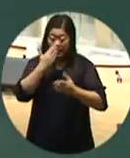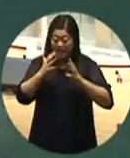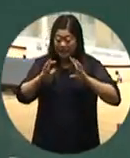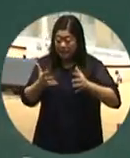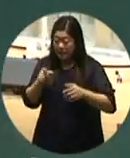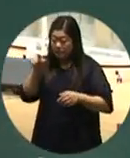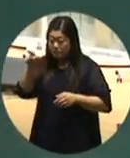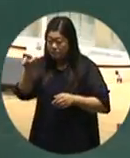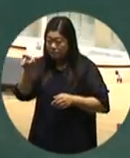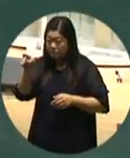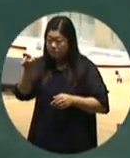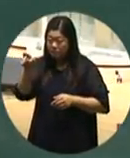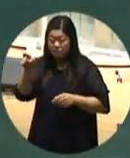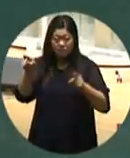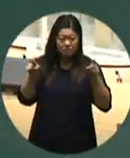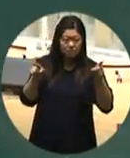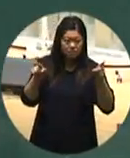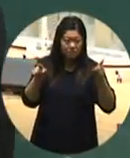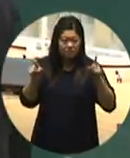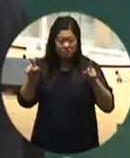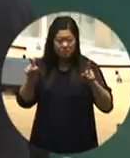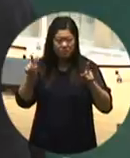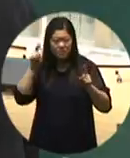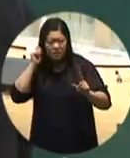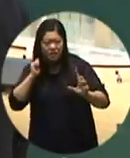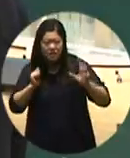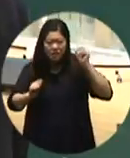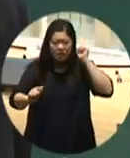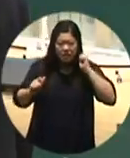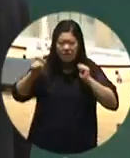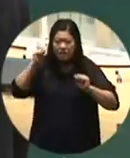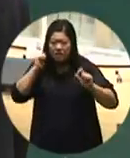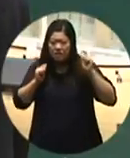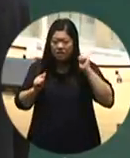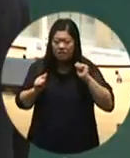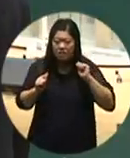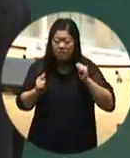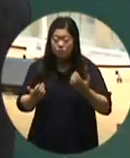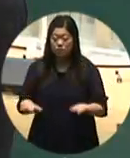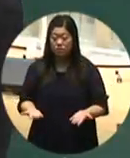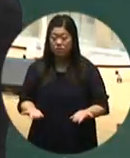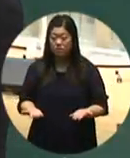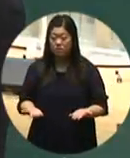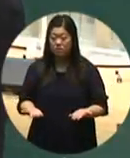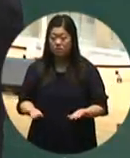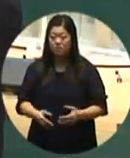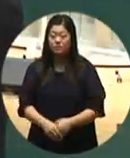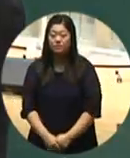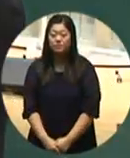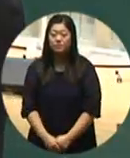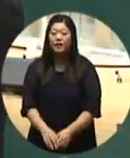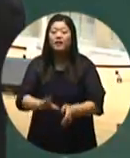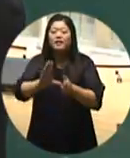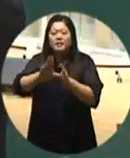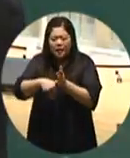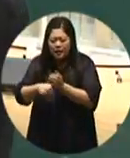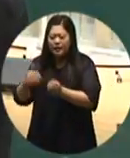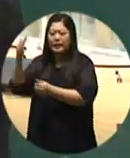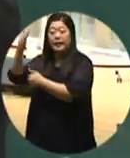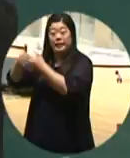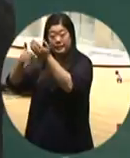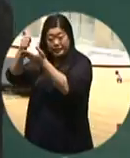것은 우스운 일이죠. And it would be a very interesting thing if the Israelites were used for that purpose. 하나님이 엘리야와